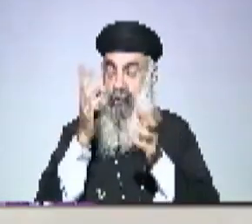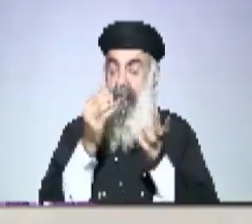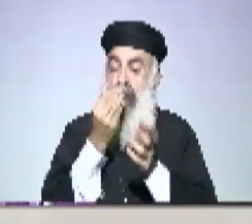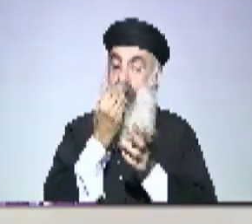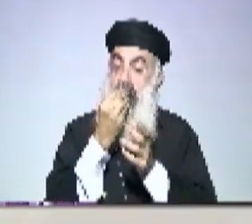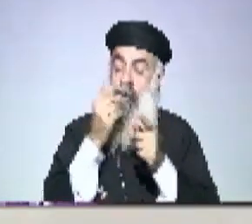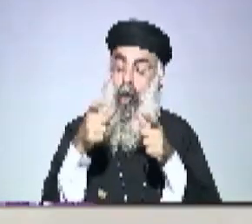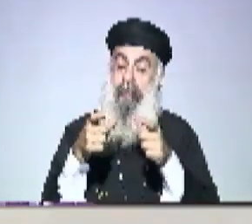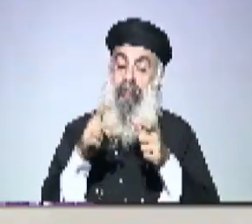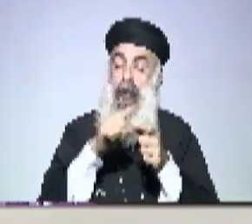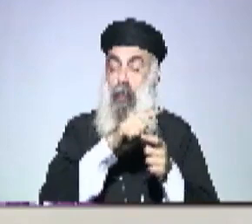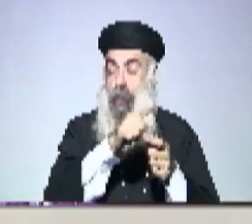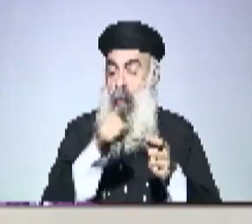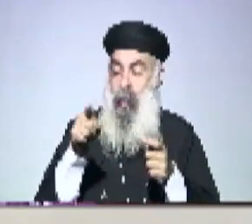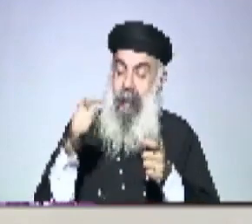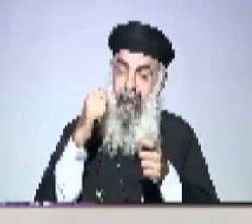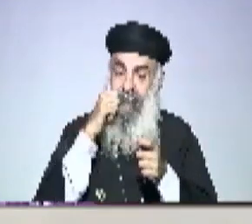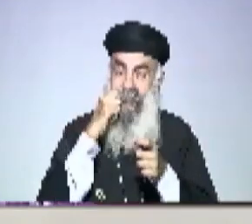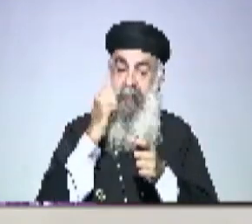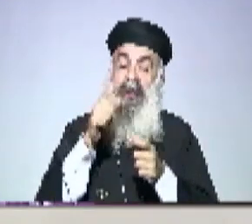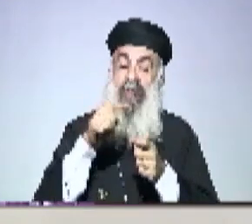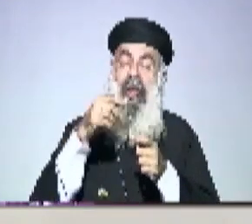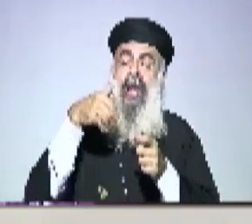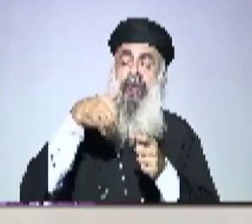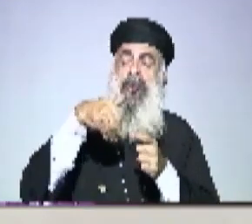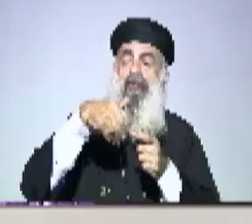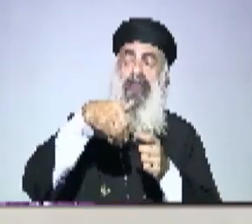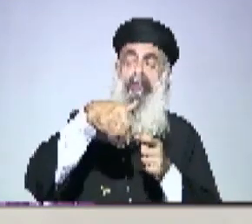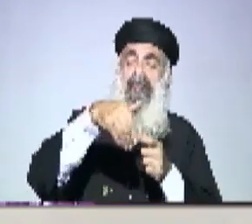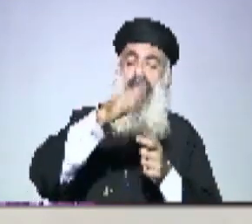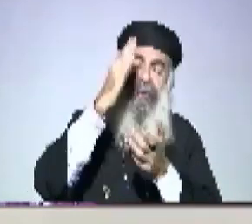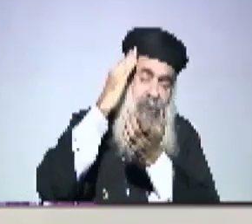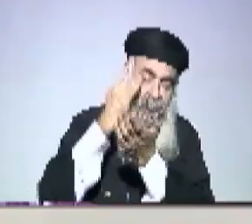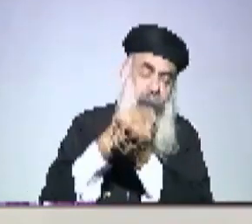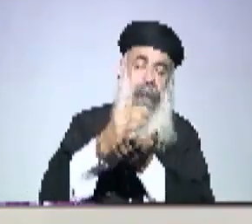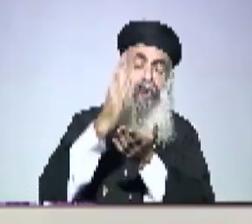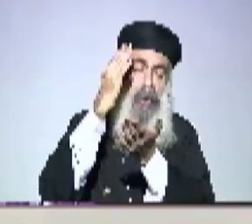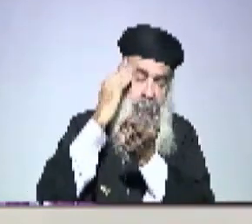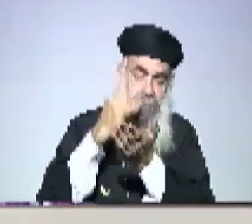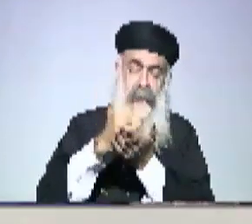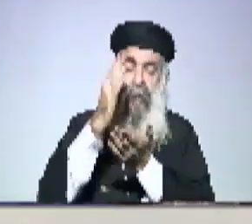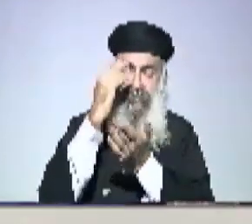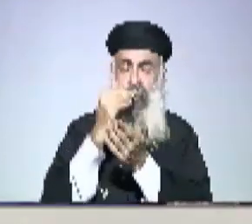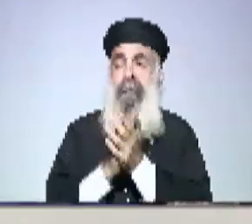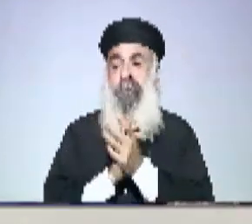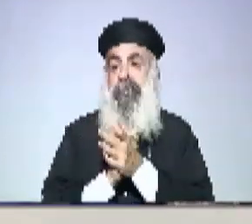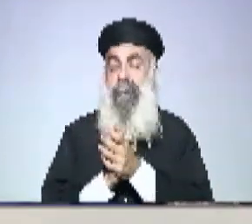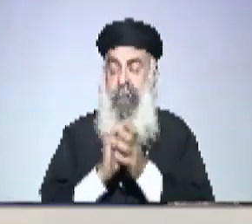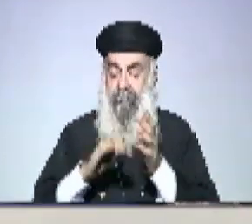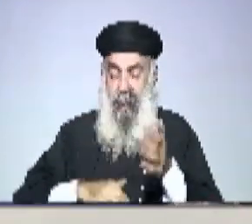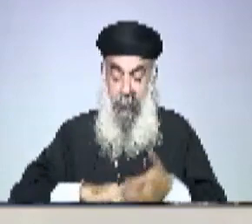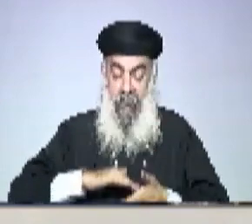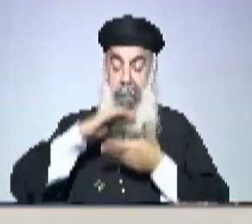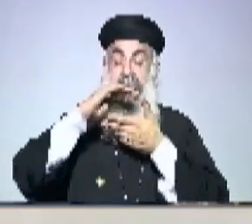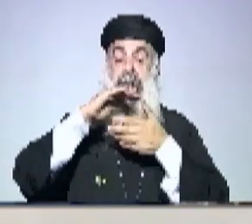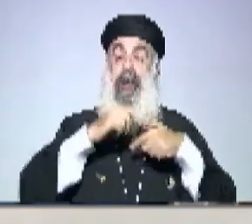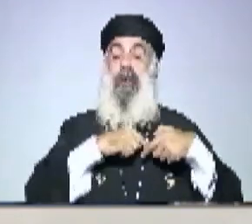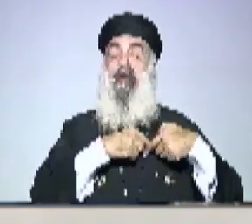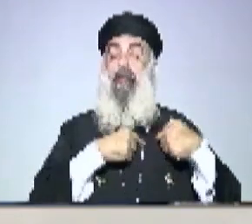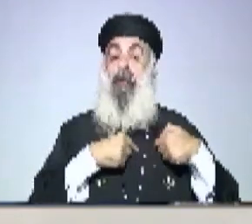بشر لان الى الابد رحمته ونكمل نقول املا قلوبنا